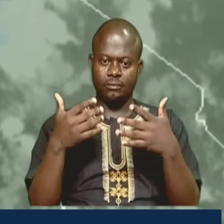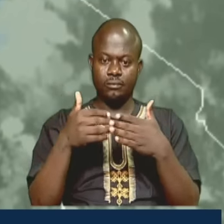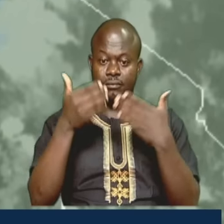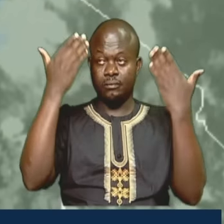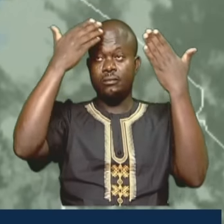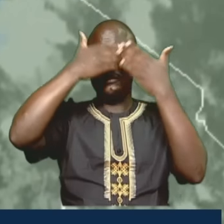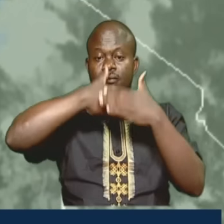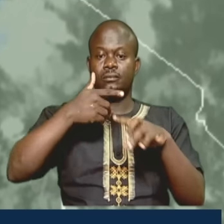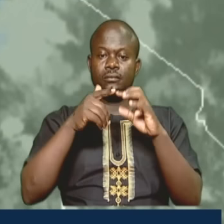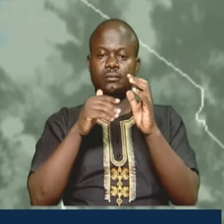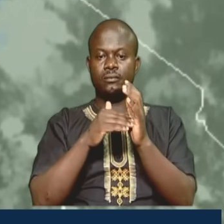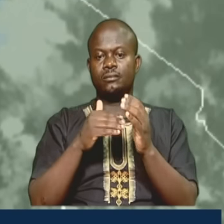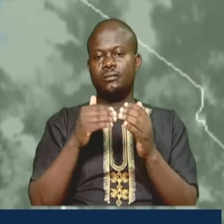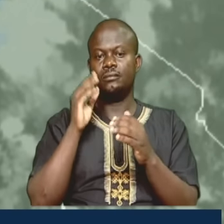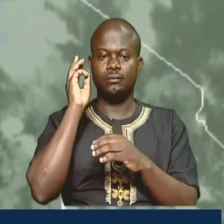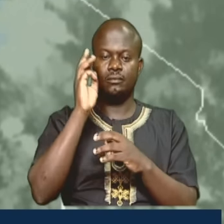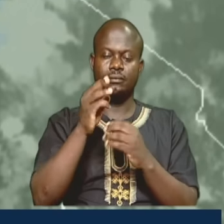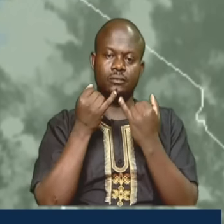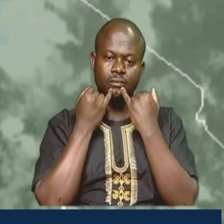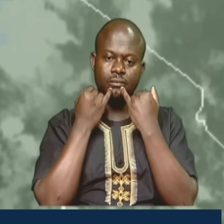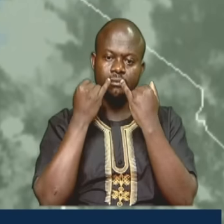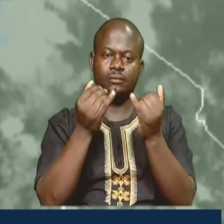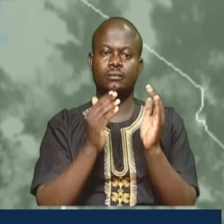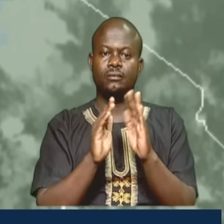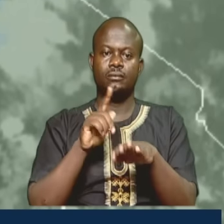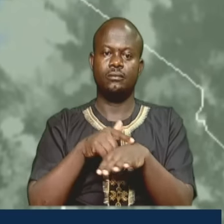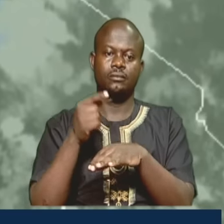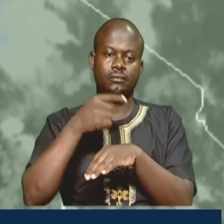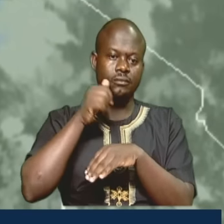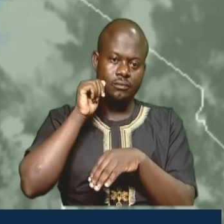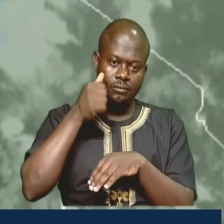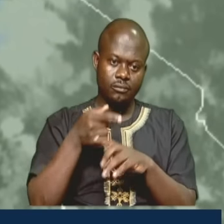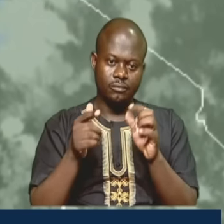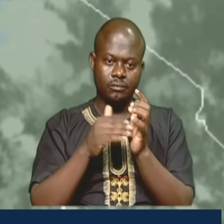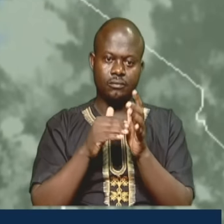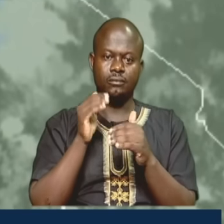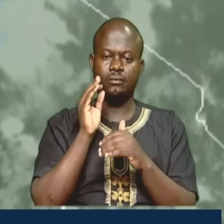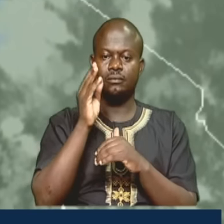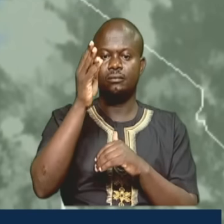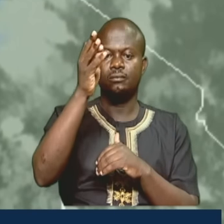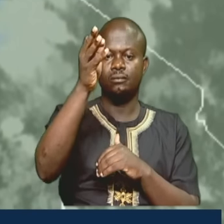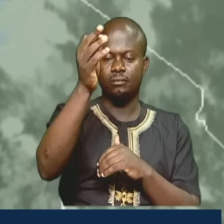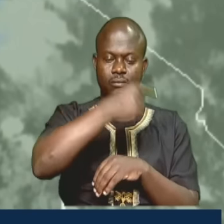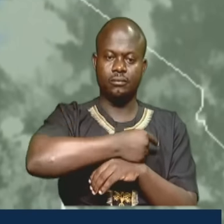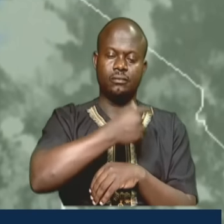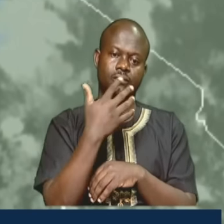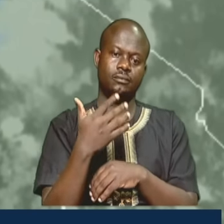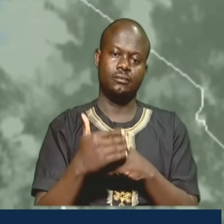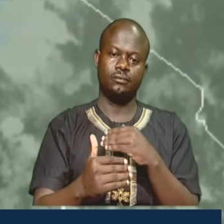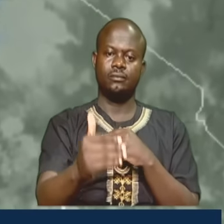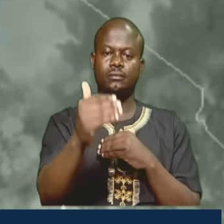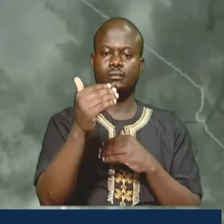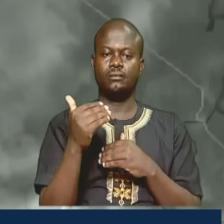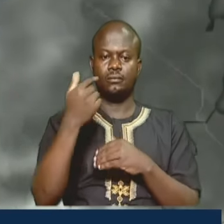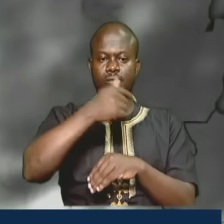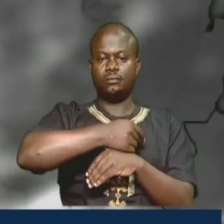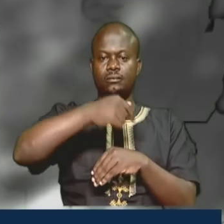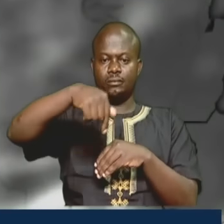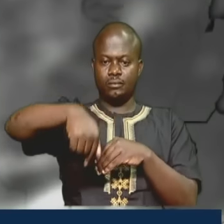joro. Turazana kubagezaho iteganya gihe ry'umunsi w'ejo ndetse n'iry'iminsi itanu iri imbere. Uyu